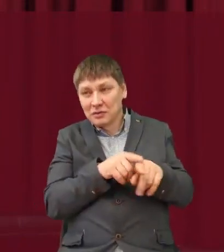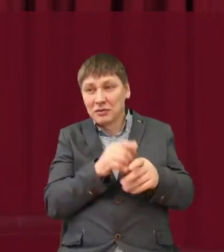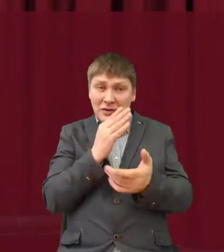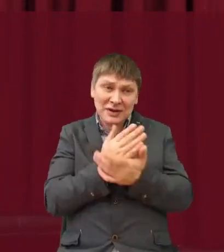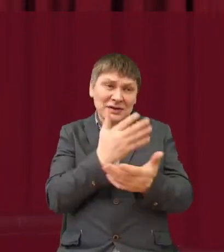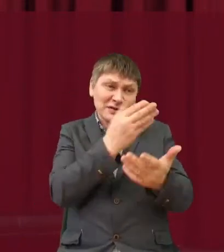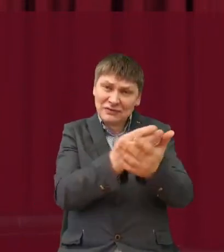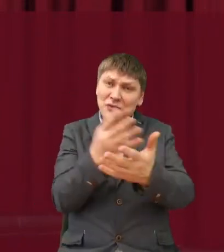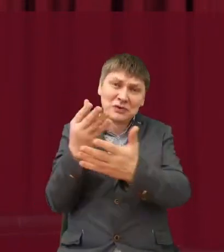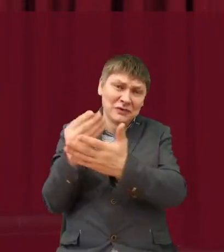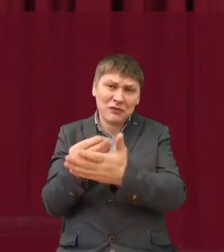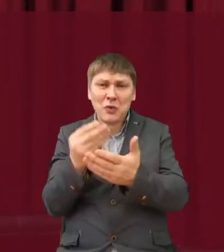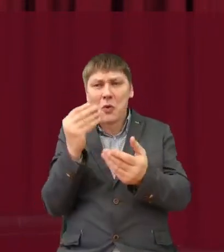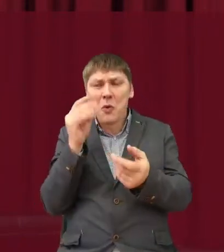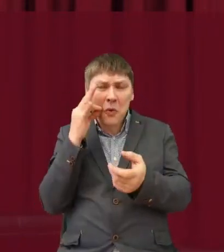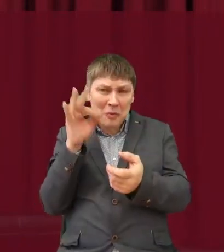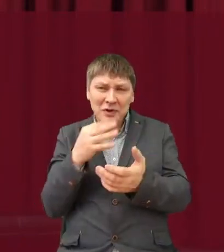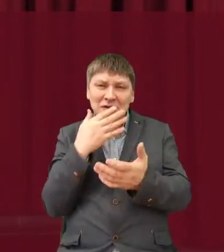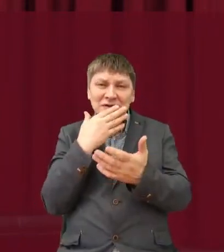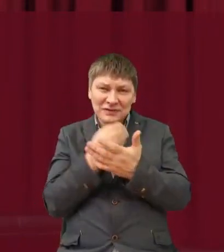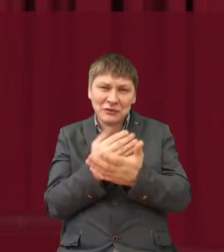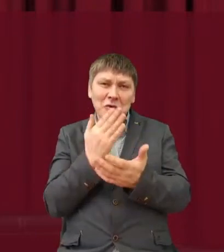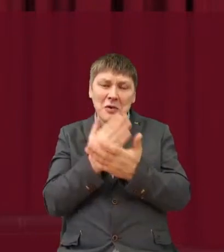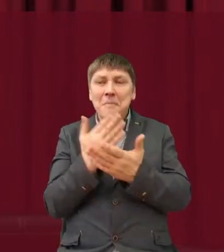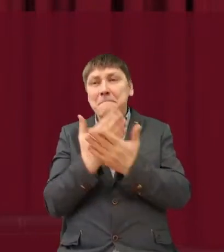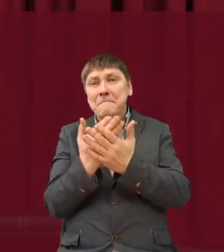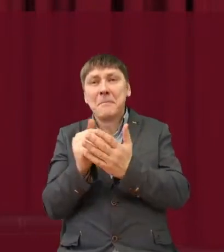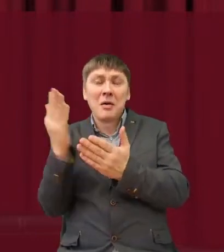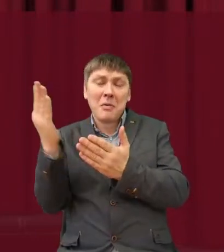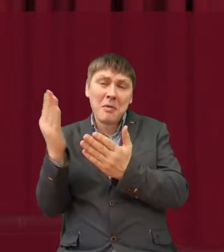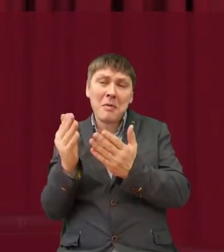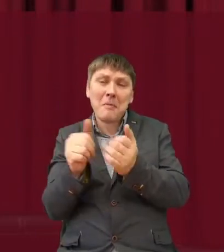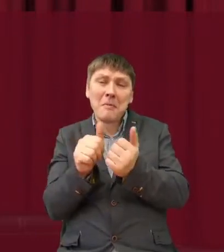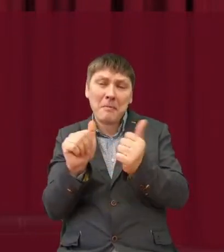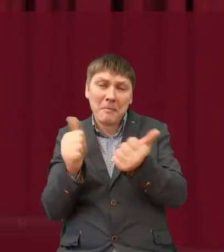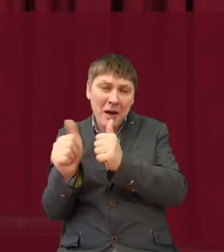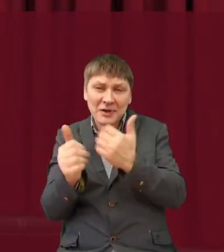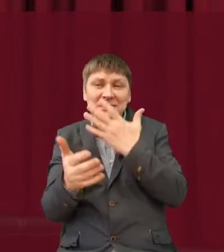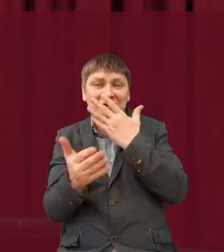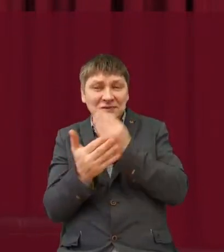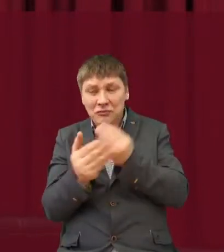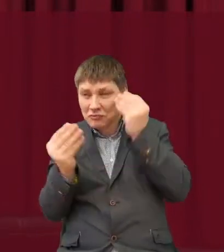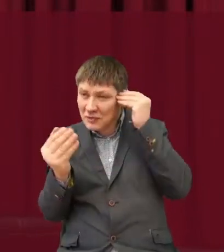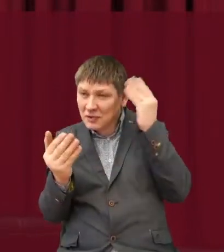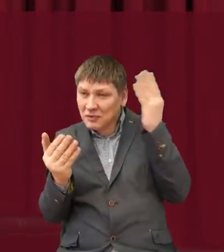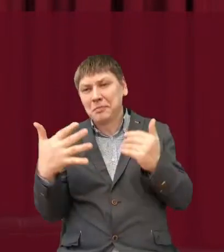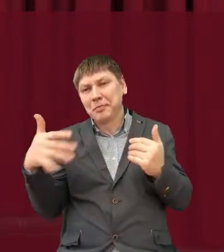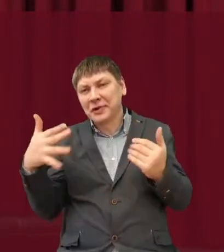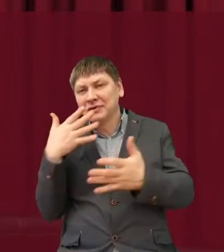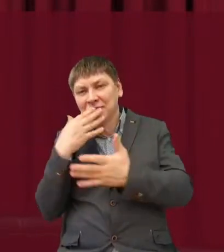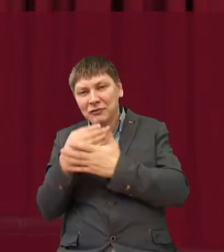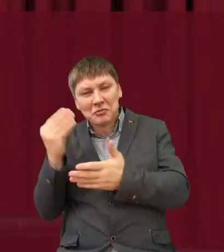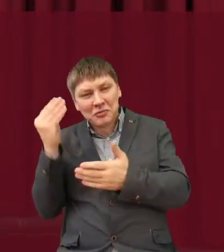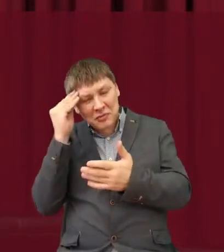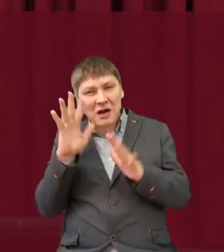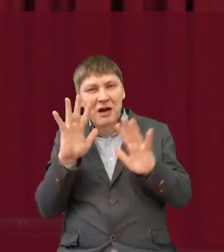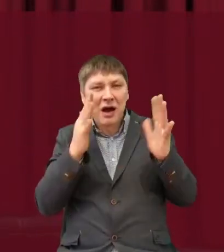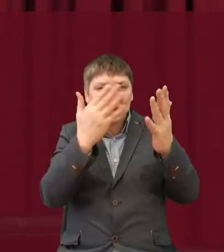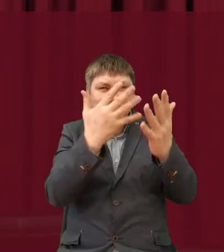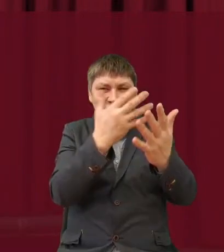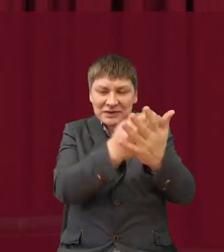нас есть опыт есть разные конфессии а у баптистов свое понимание о пятидесятников свою